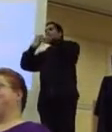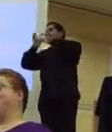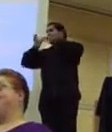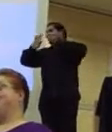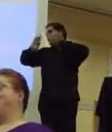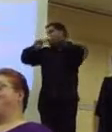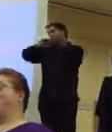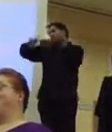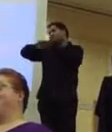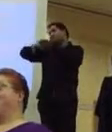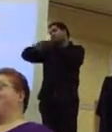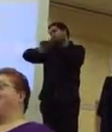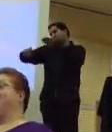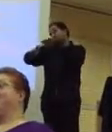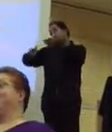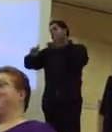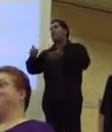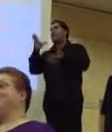με τα παιδιά σας.